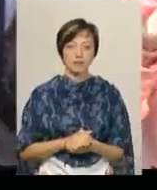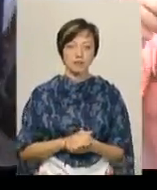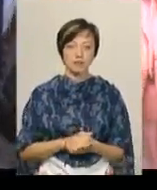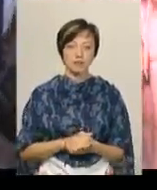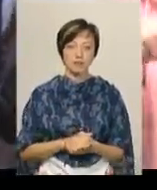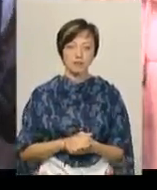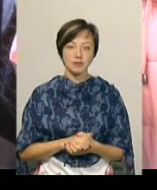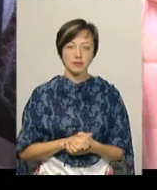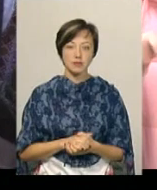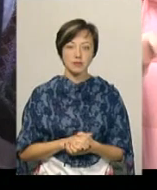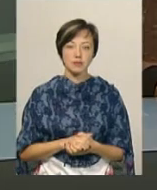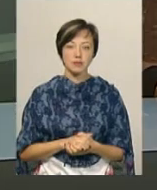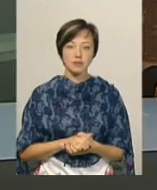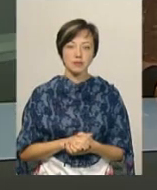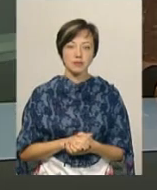новини «Поділля-Центр».